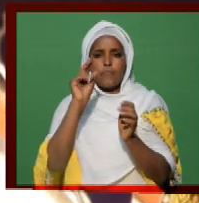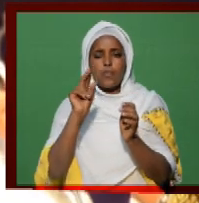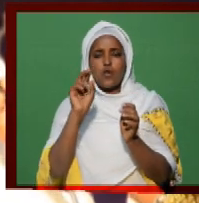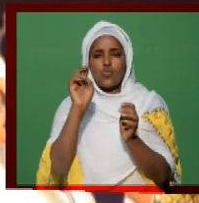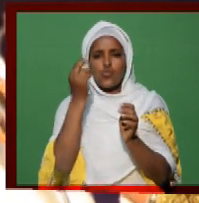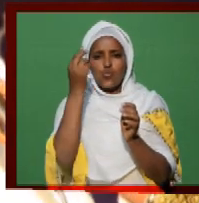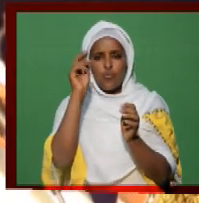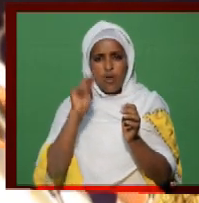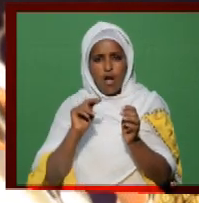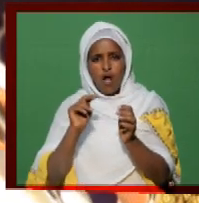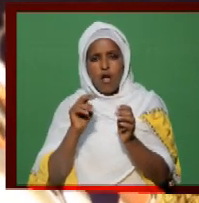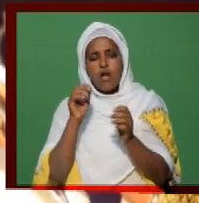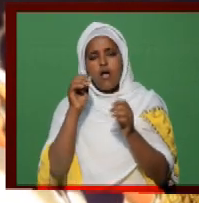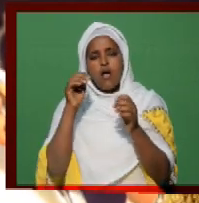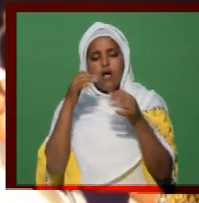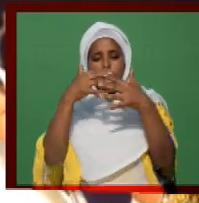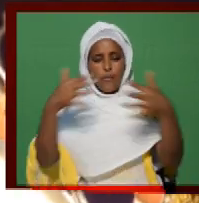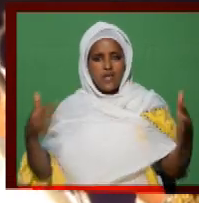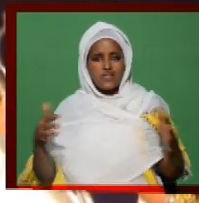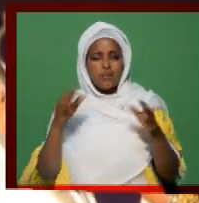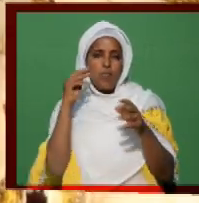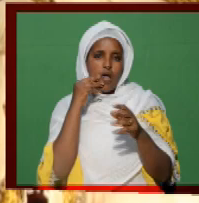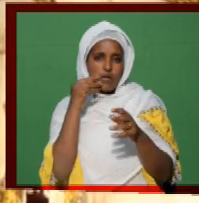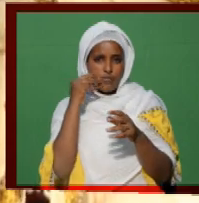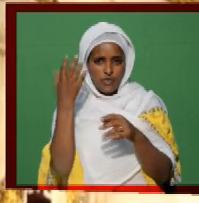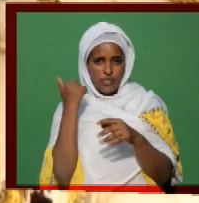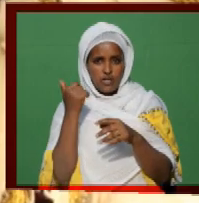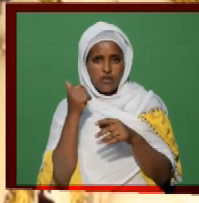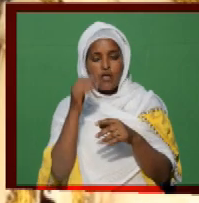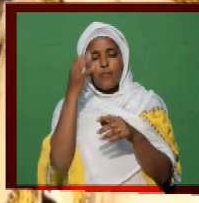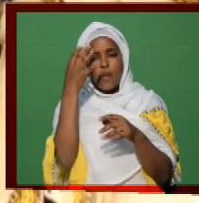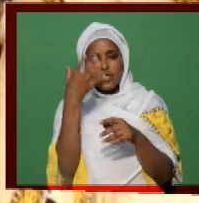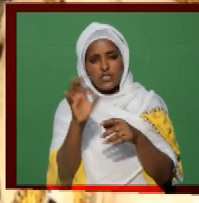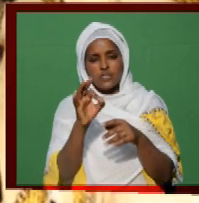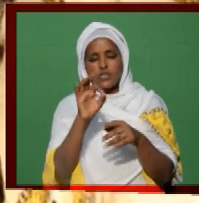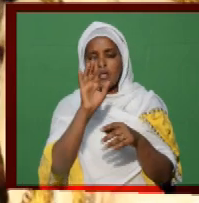በሸንበቁማ በባከል ባባጠር ማርያም ነበር።